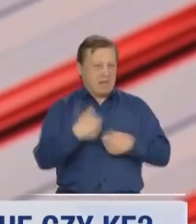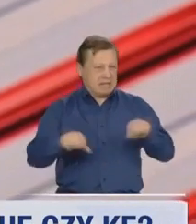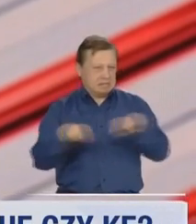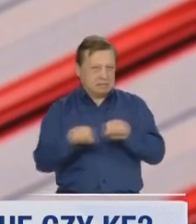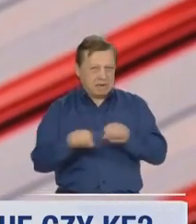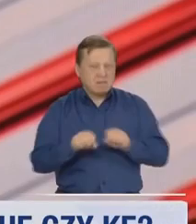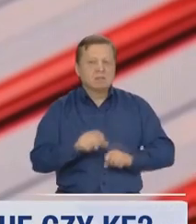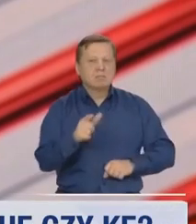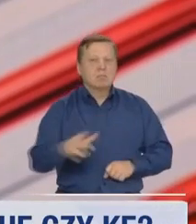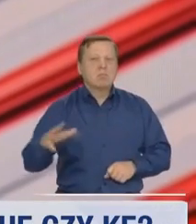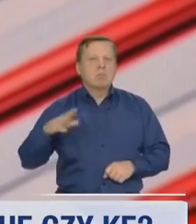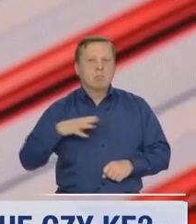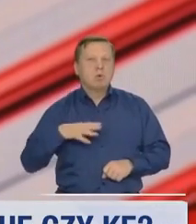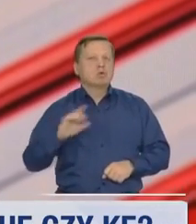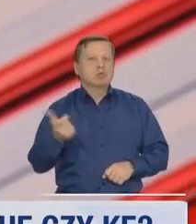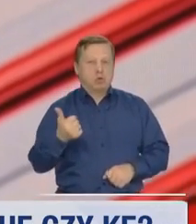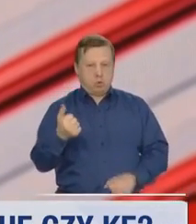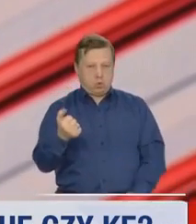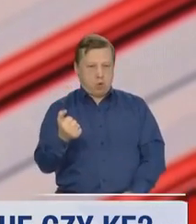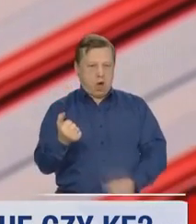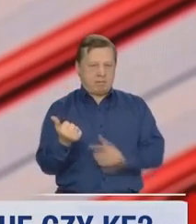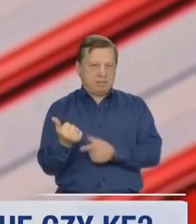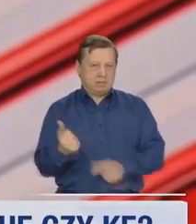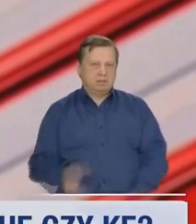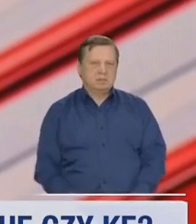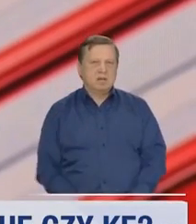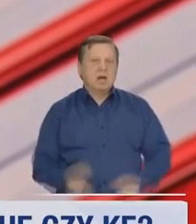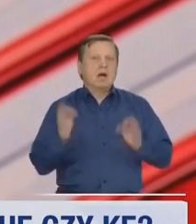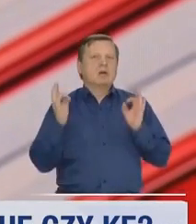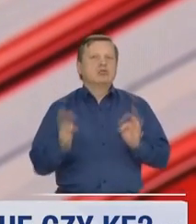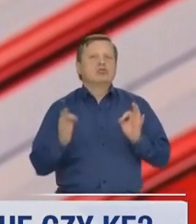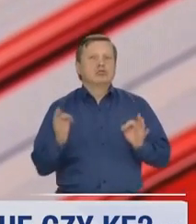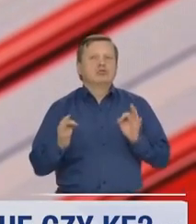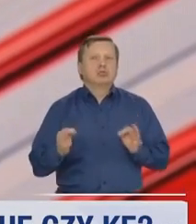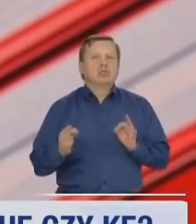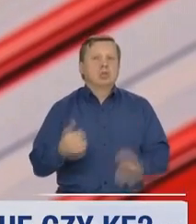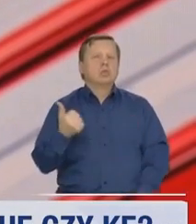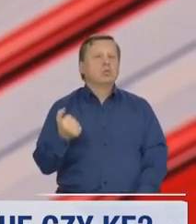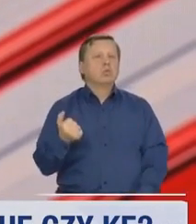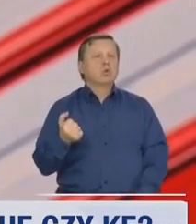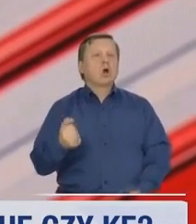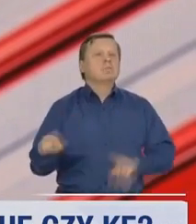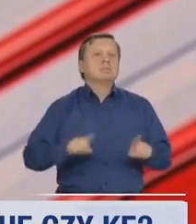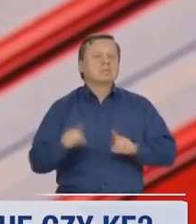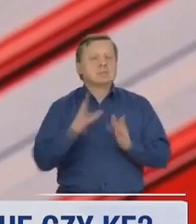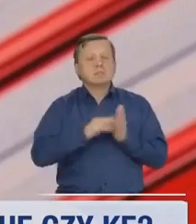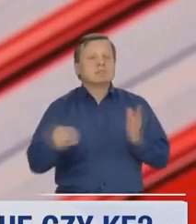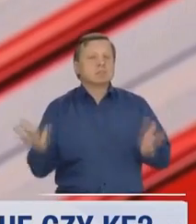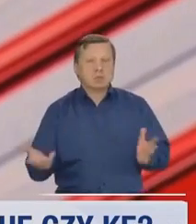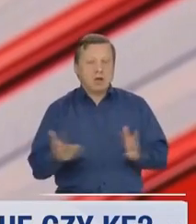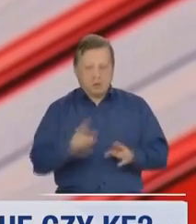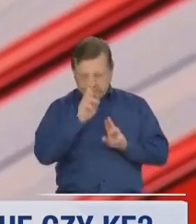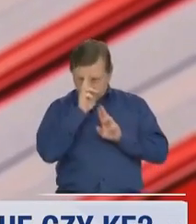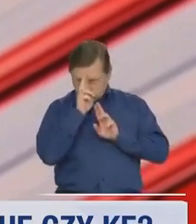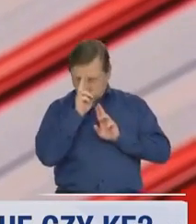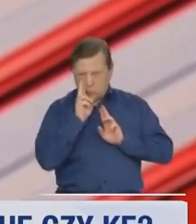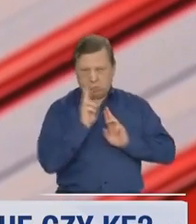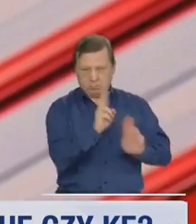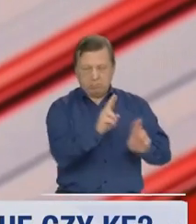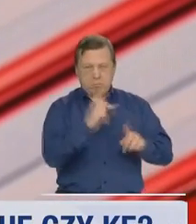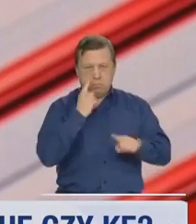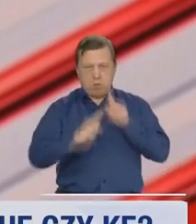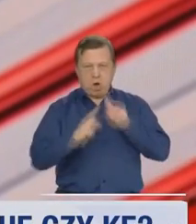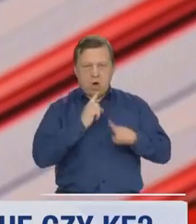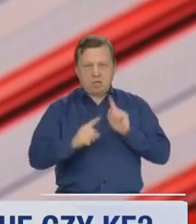był długopis z dzisiaj długopis stał się symbolem wierną poddania swojej polityki